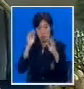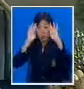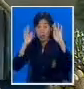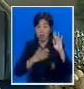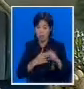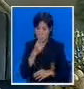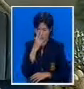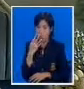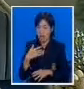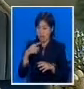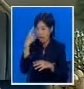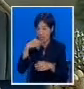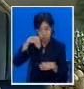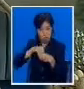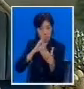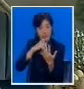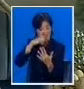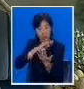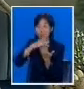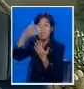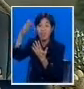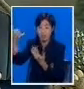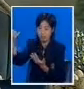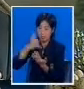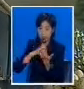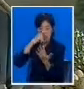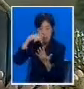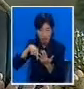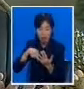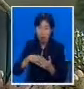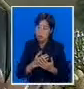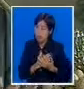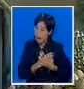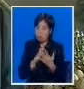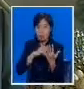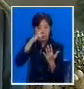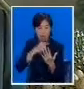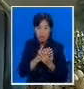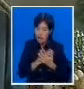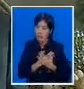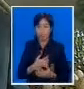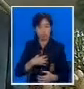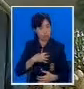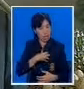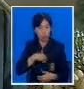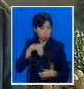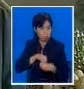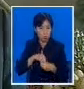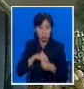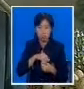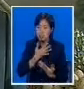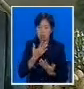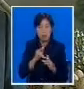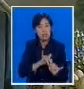รักเมืองไทยมาก ไม่อยากไปไหนแล้ว ไม่อยากไปไหนนะอันเนี้ยเขาก็จะเป็นทูตที่ดีของเราเพียงแต่ว่าที่ผ่านมาก็มีหล